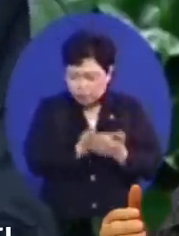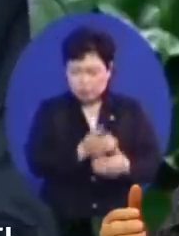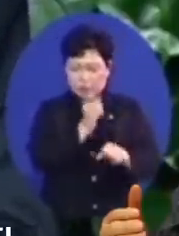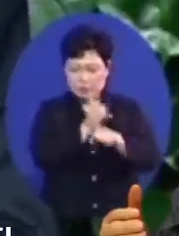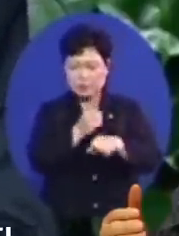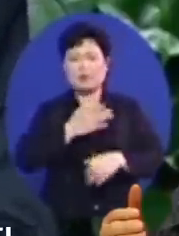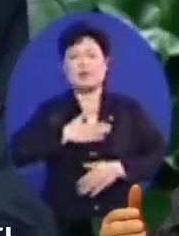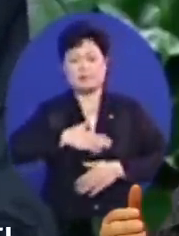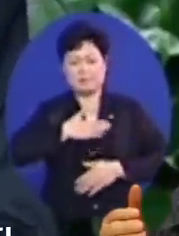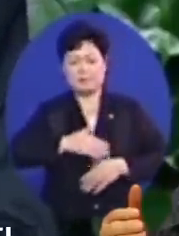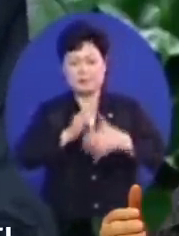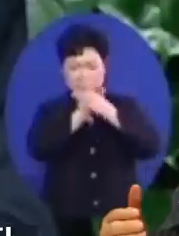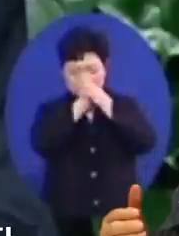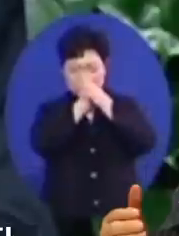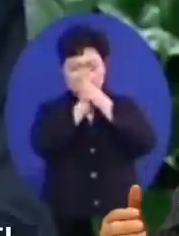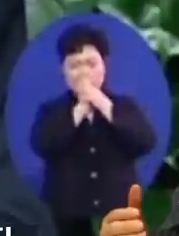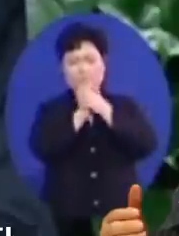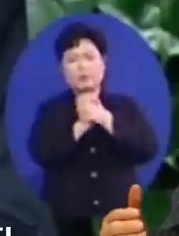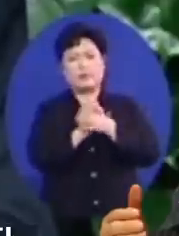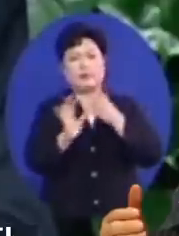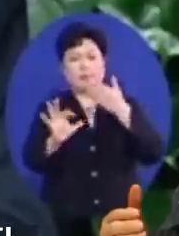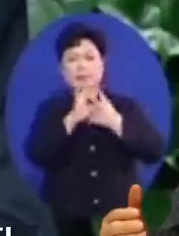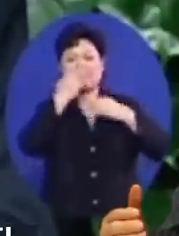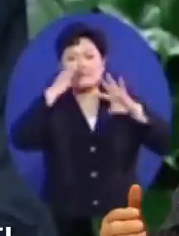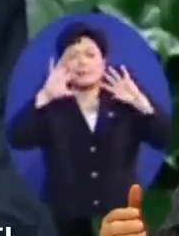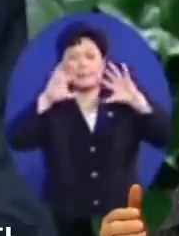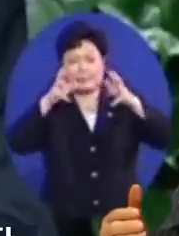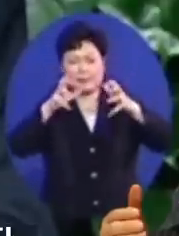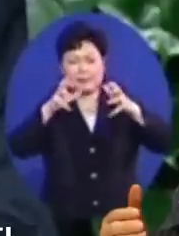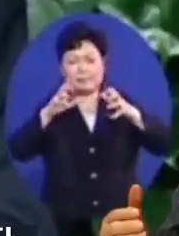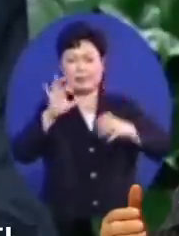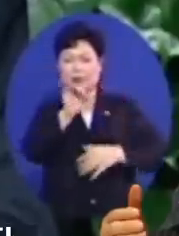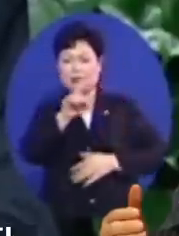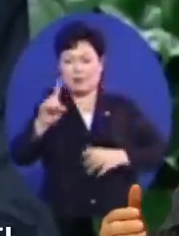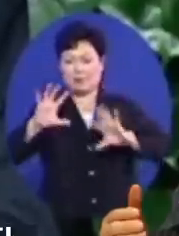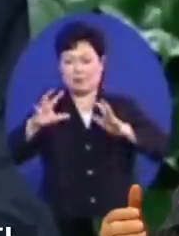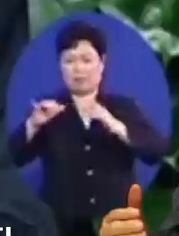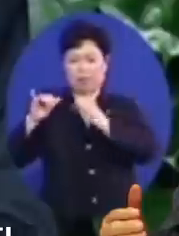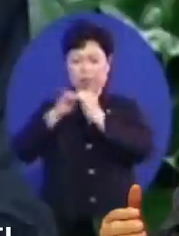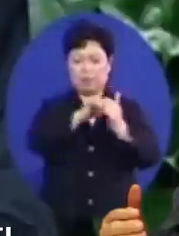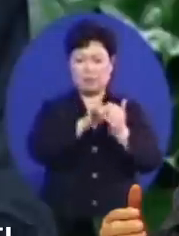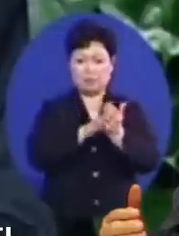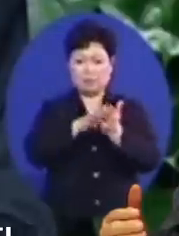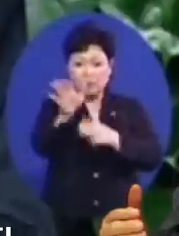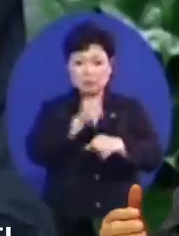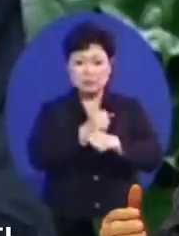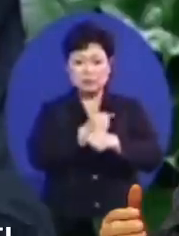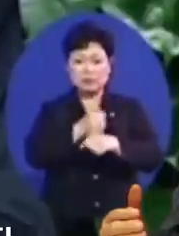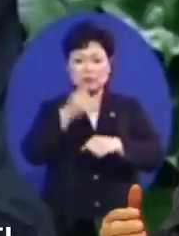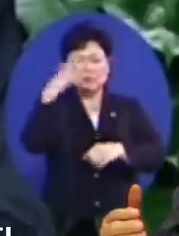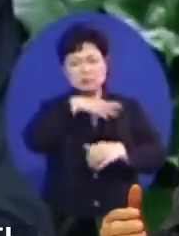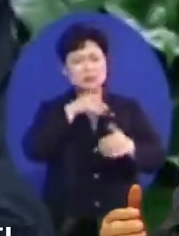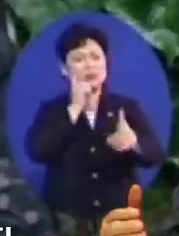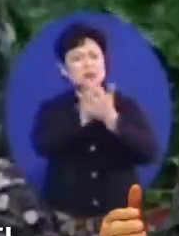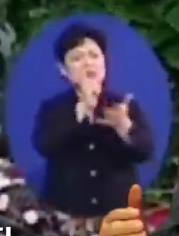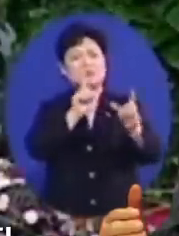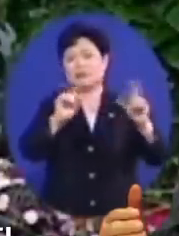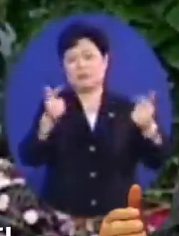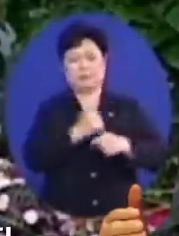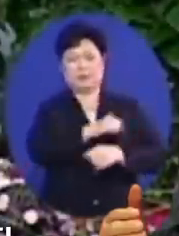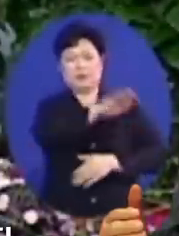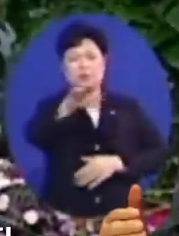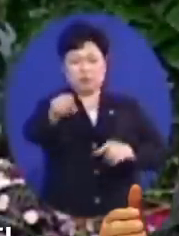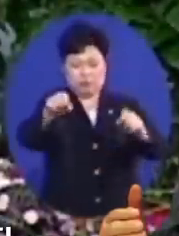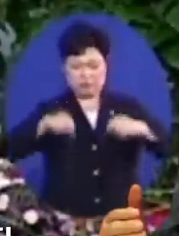것은 기도함으로 이스라엘이 아말렉을 쳐서 물리쳤지 무장의 힘으로 이긴 것은 아니었습니다. 우리들도